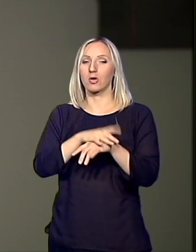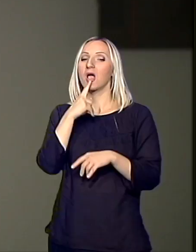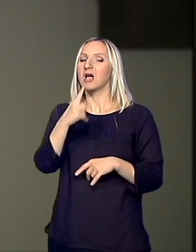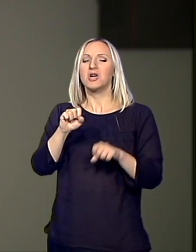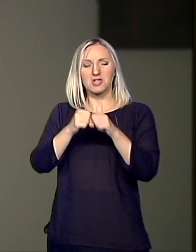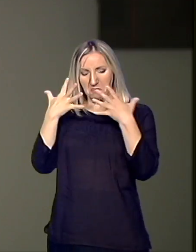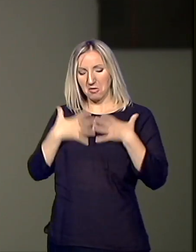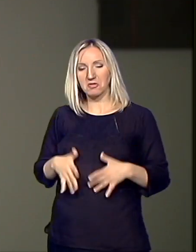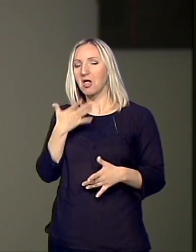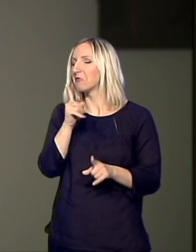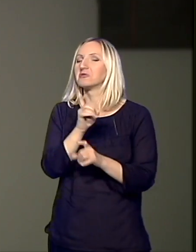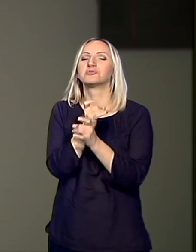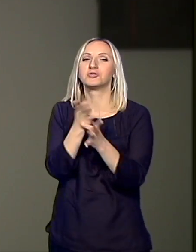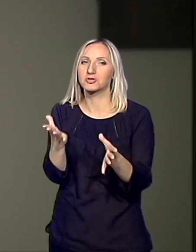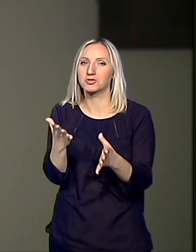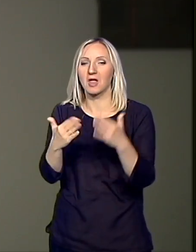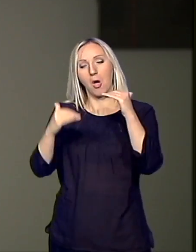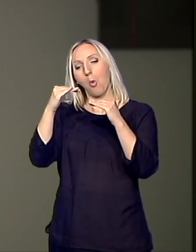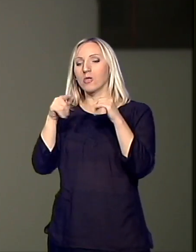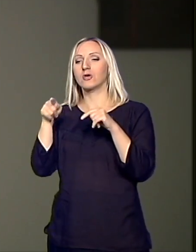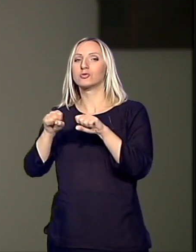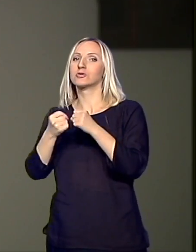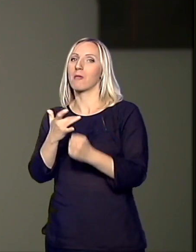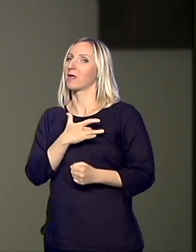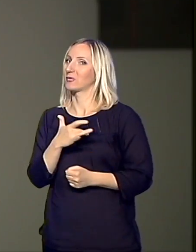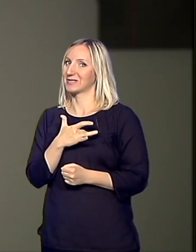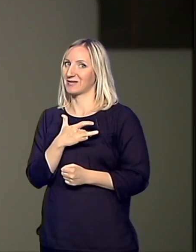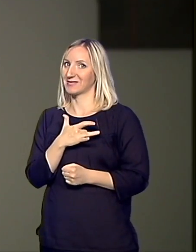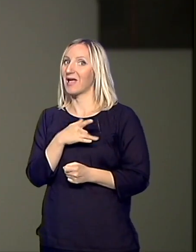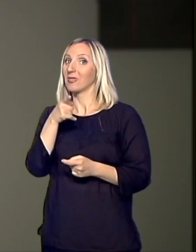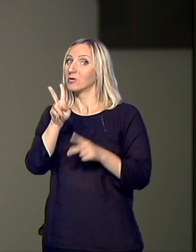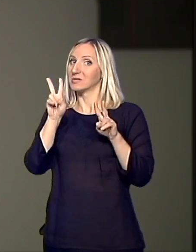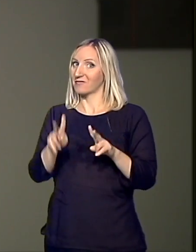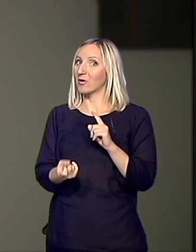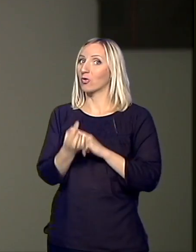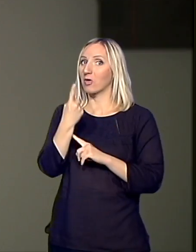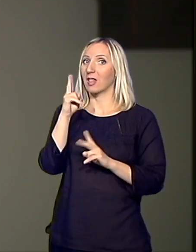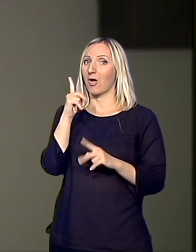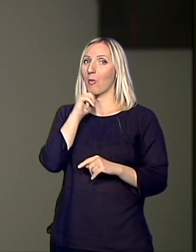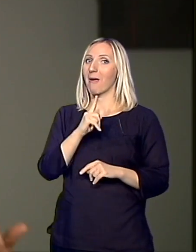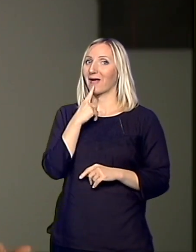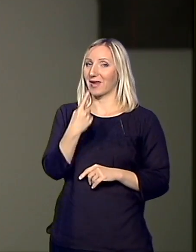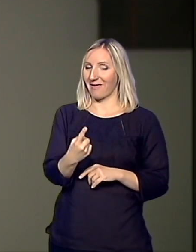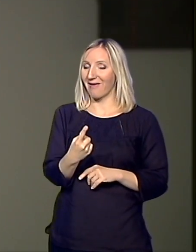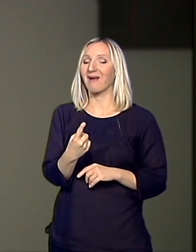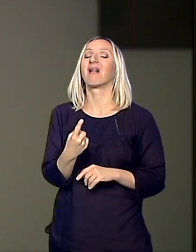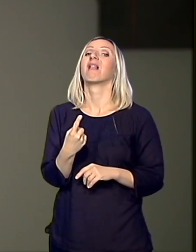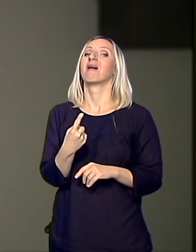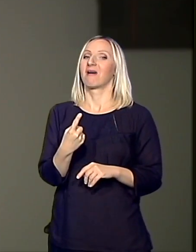nije ništa u odnosu na slomljeno srce. Tako se zapravo i dogodilo kako je ona i predvidela. Dakle, nakon